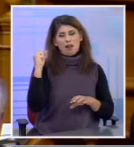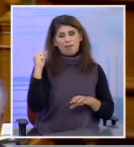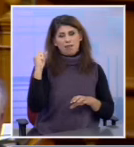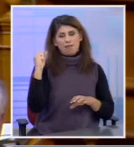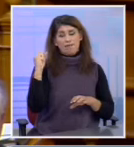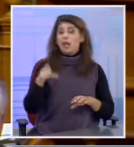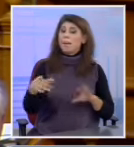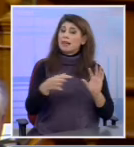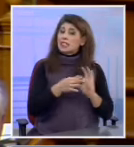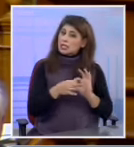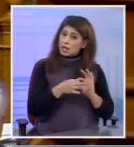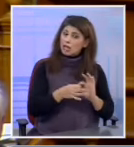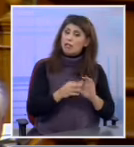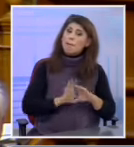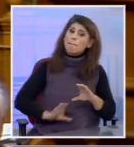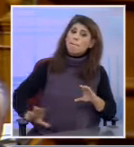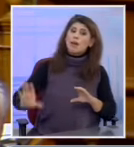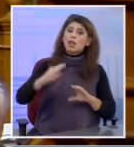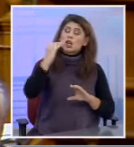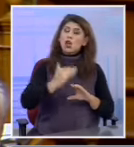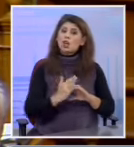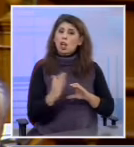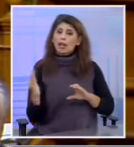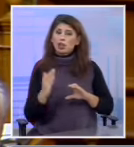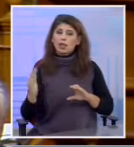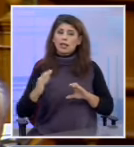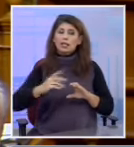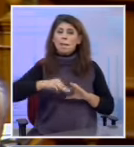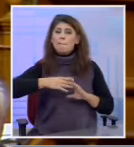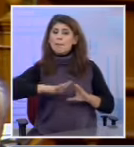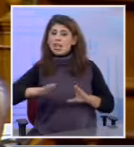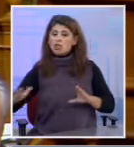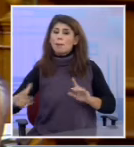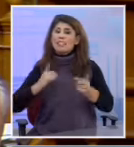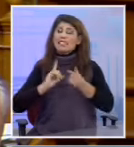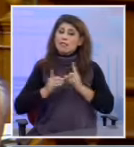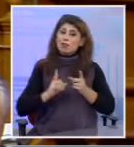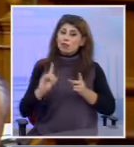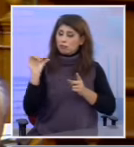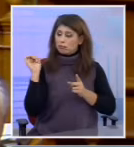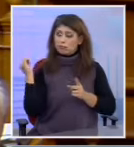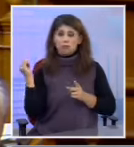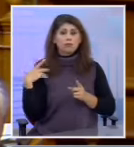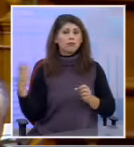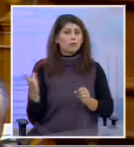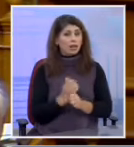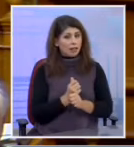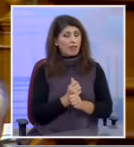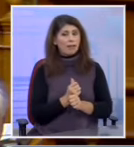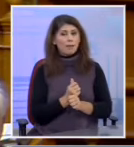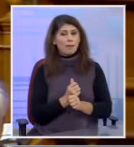τις συνεργασίες της στην περιοχή της Νοτιοανατολικής Μεσογείου, με τη συμφωνία που επίσης προχθές καταφέραμε για